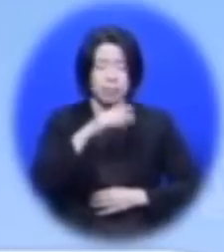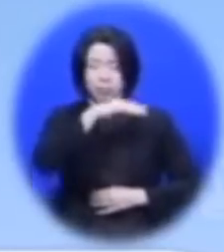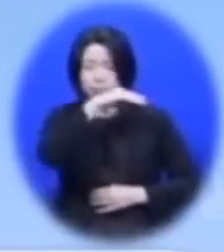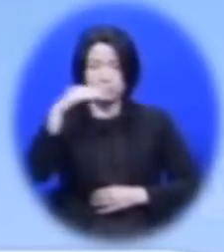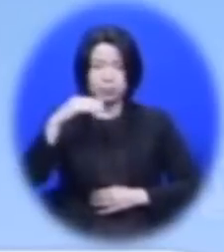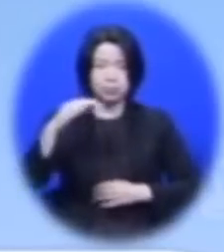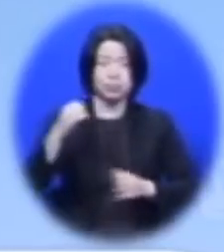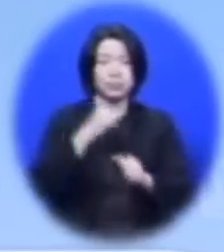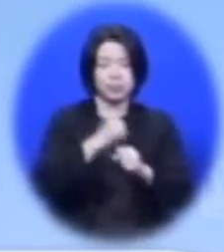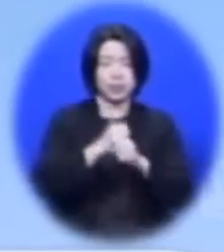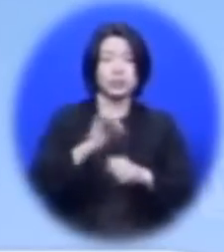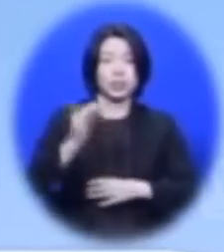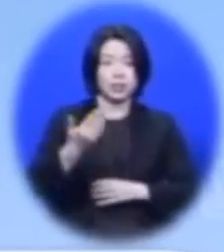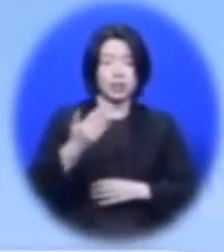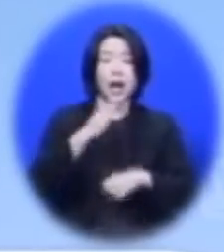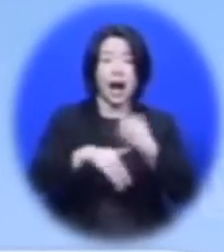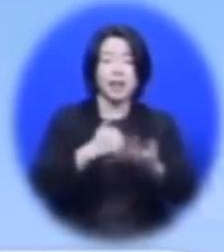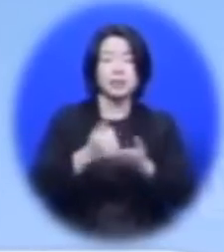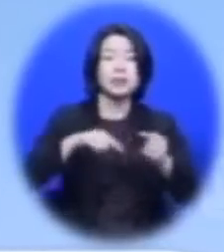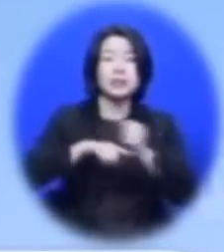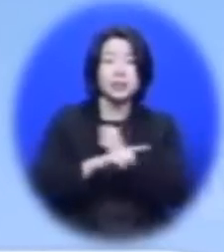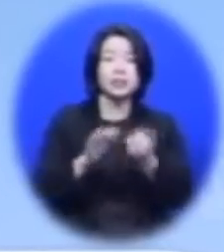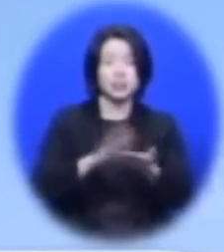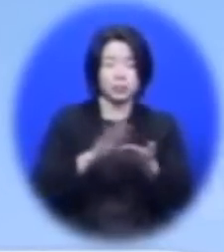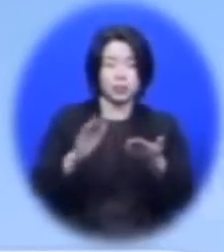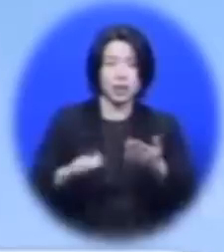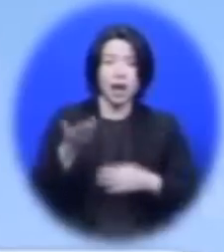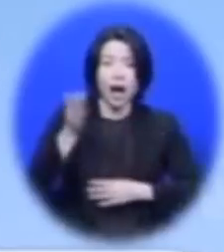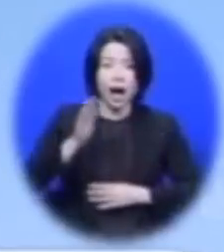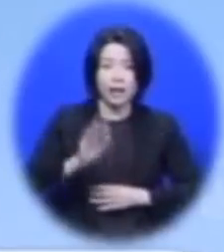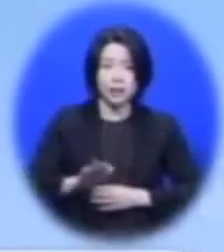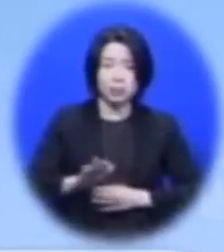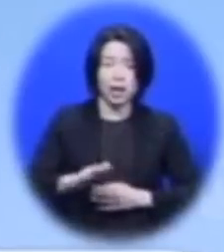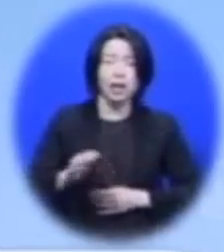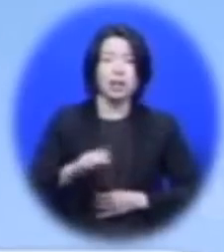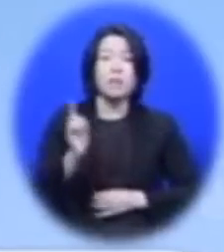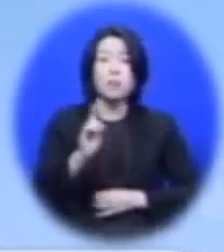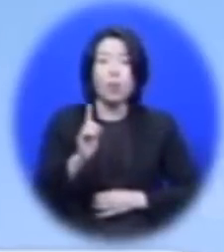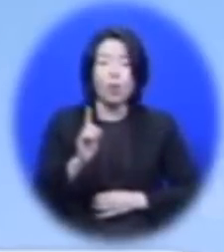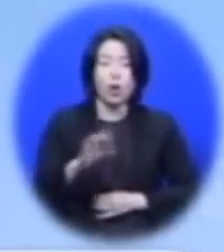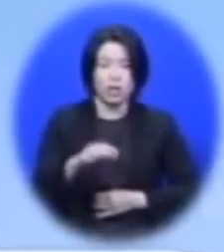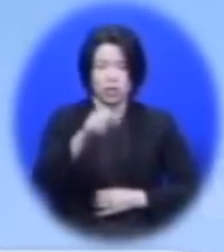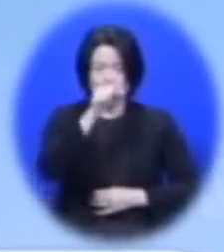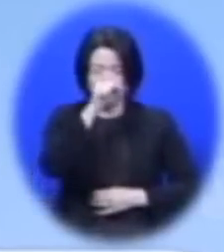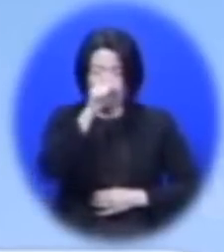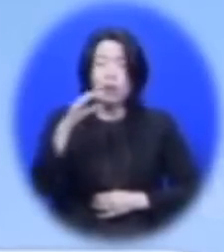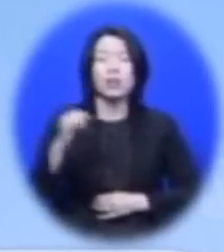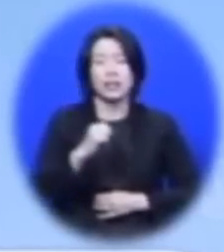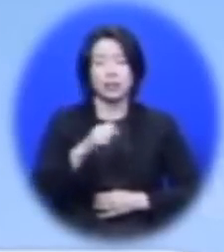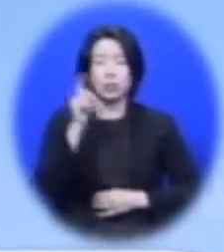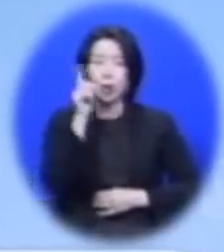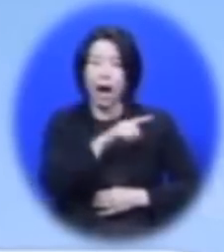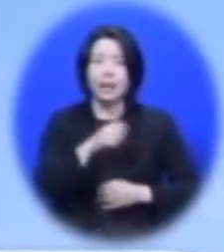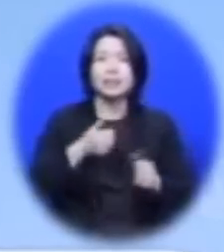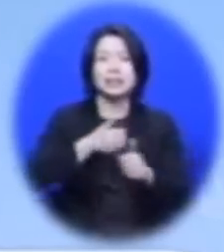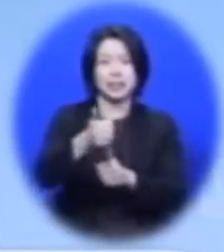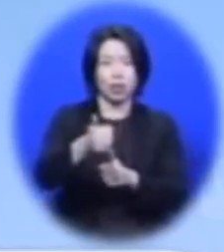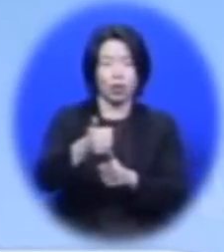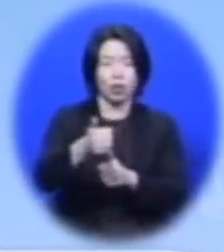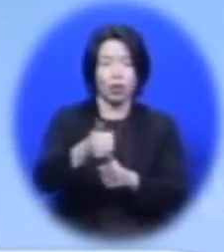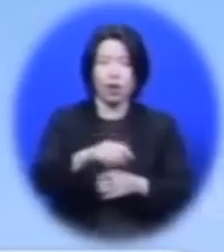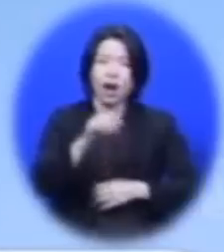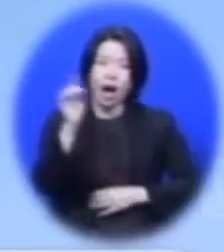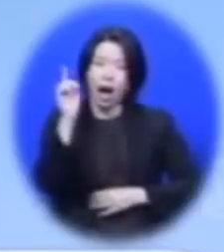하죠. 하나님의 뜻입니다. 그러나 선으로 악을 이기라는 악을